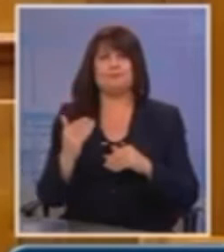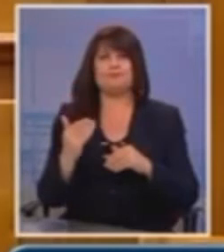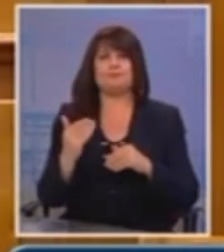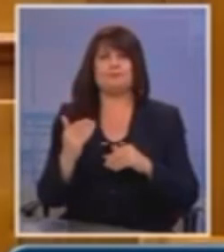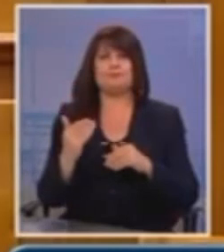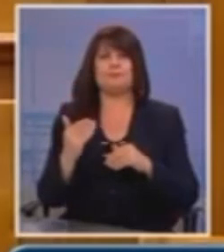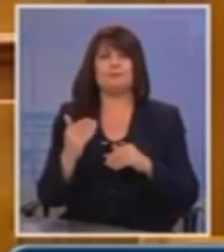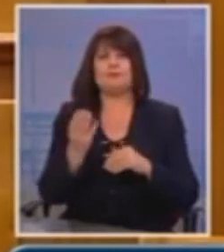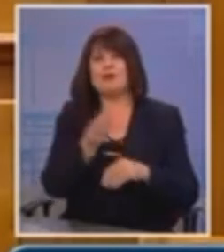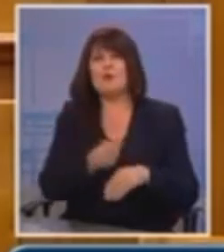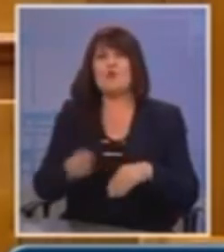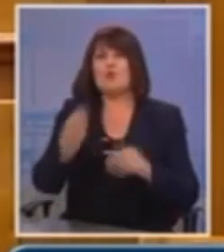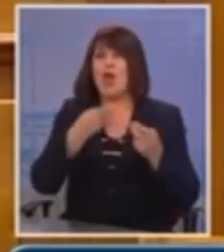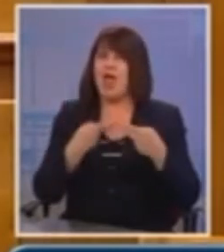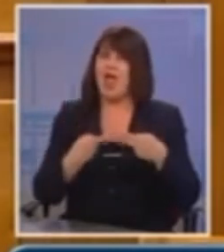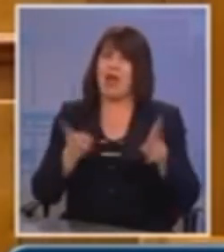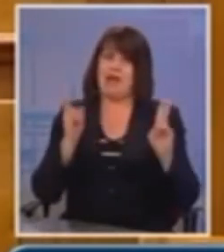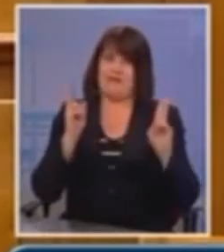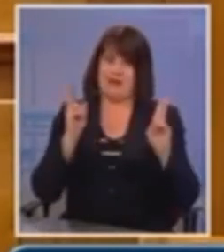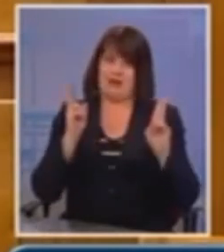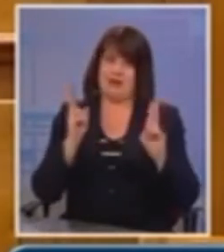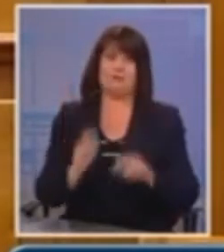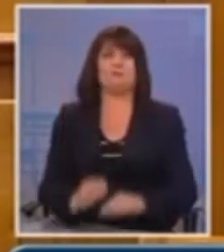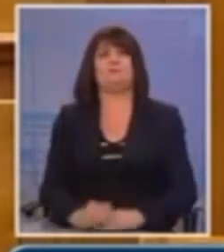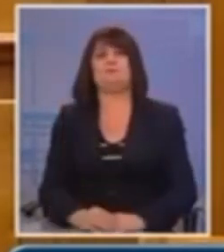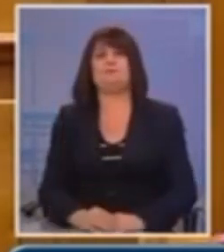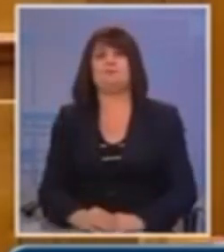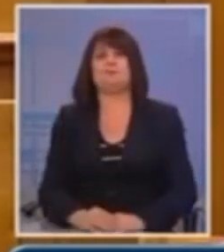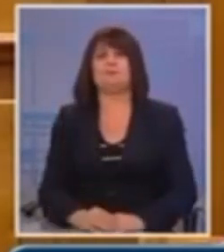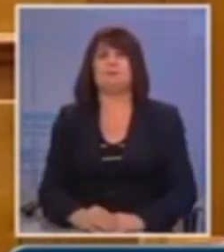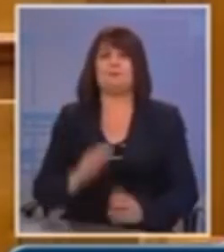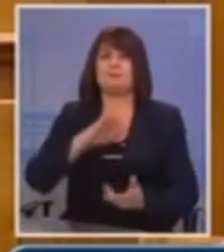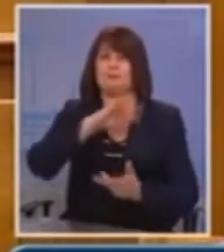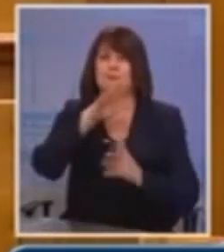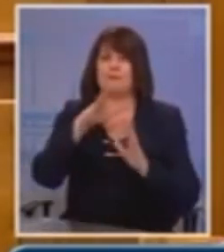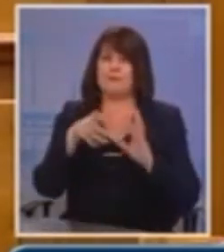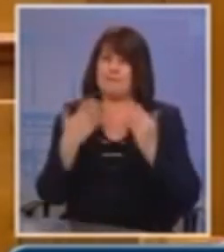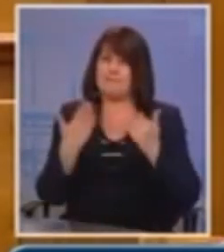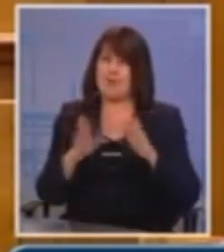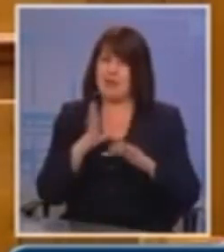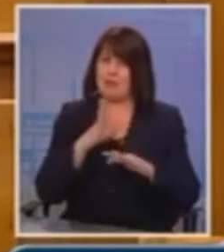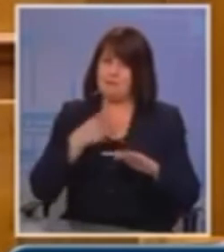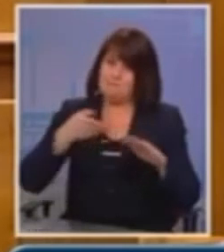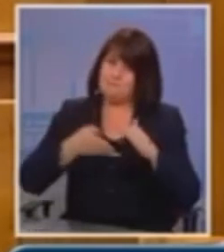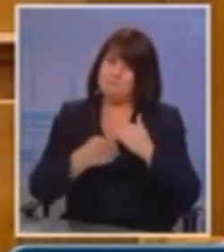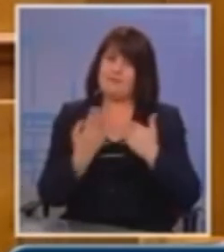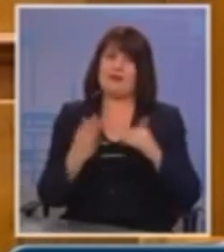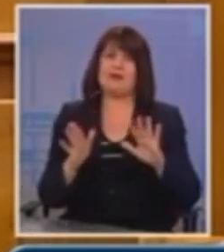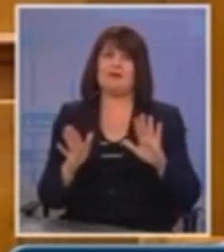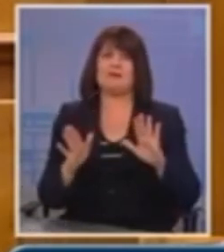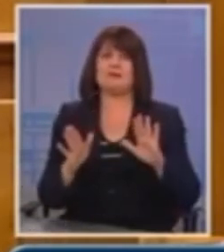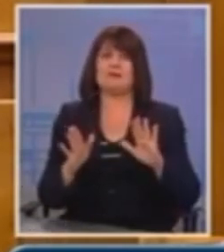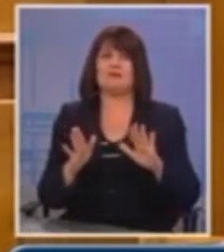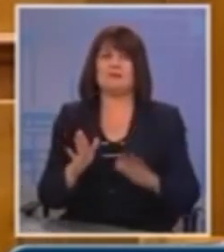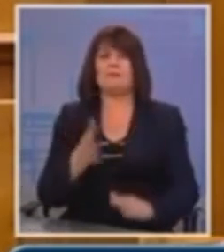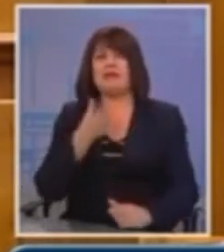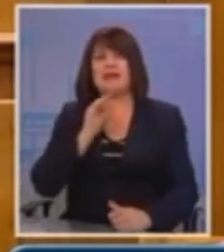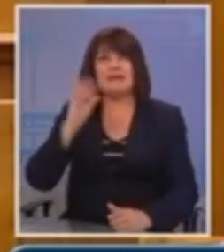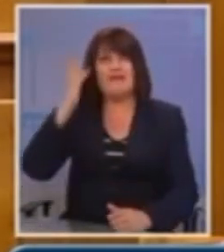μεγαλύτερη ελευθερία. Η ανθρωπότητα βίωσε μία